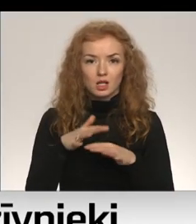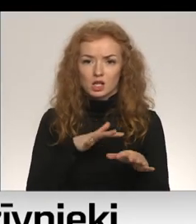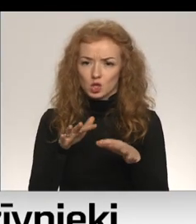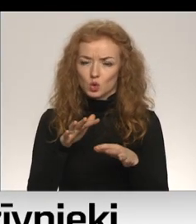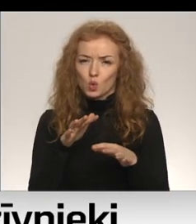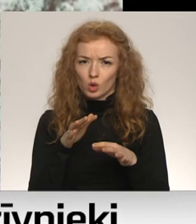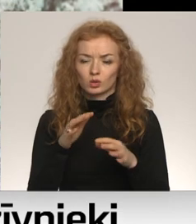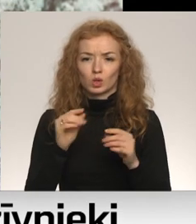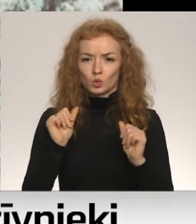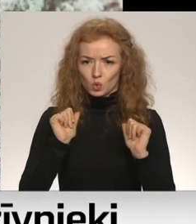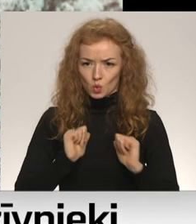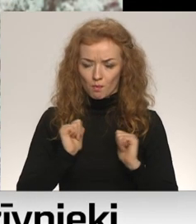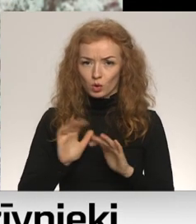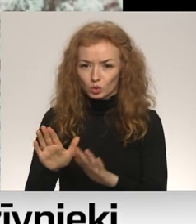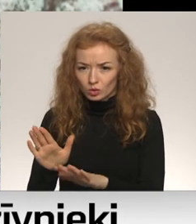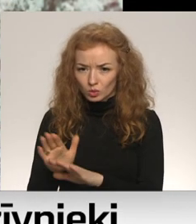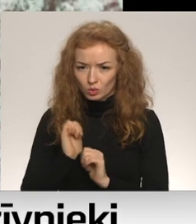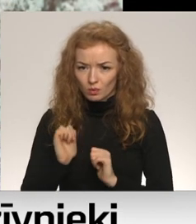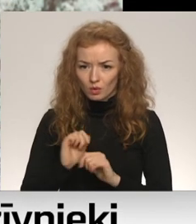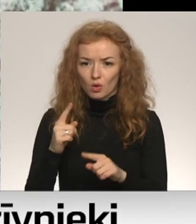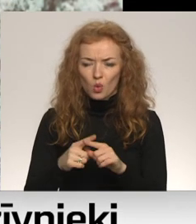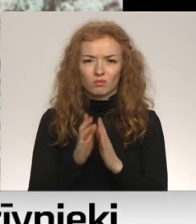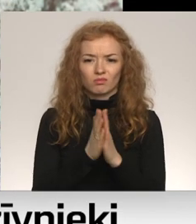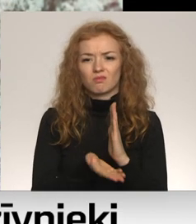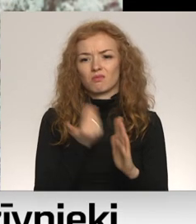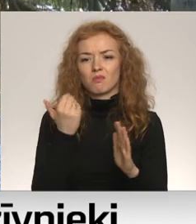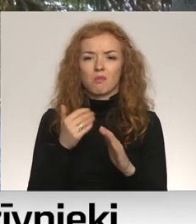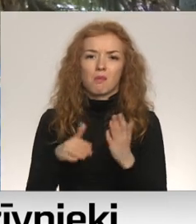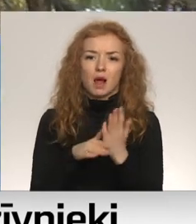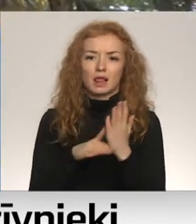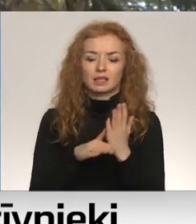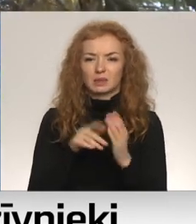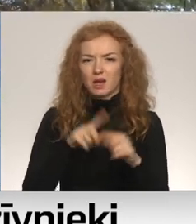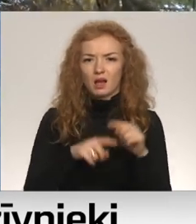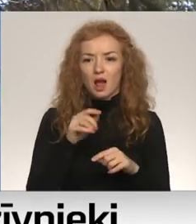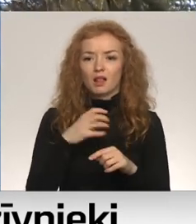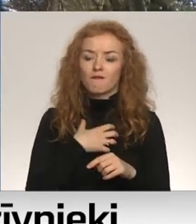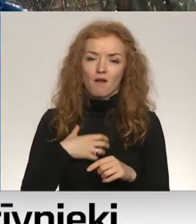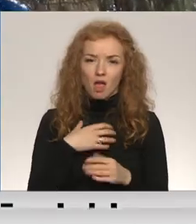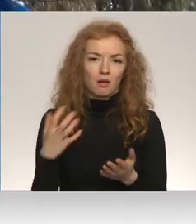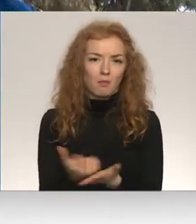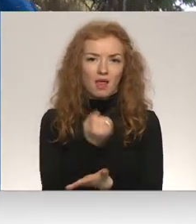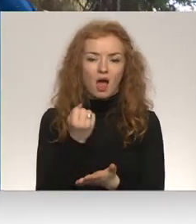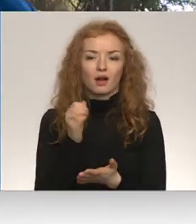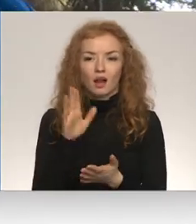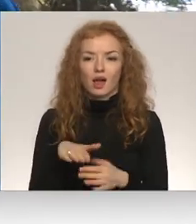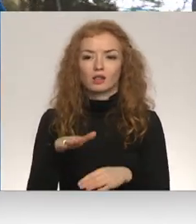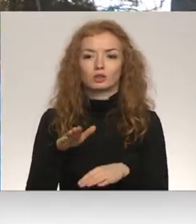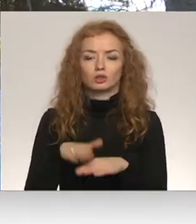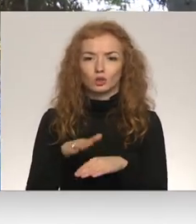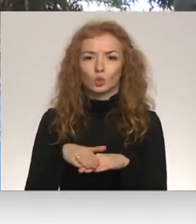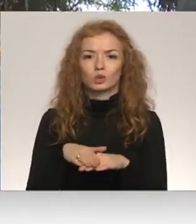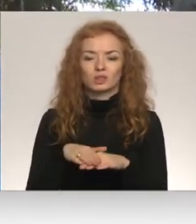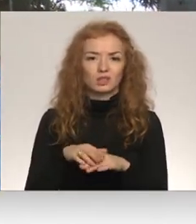apdomīgi, nomierinājusi suni un zvanījusi pēc palīdzības radiem. Jāpanāk tas, lai dzīvnieks negaustās, jo